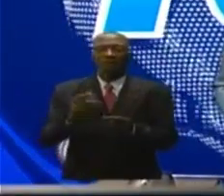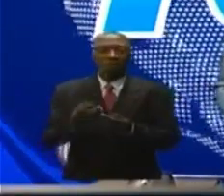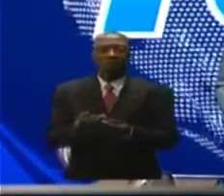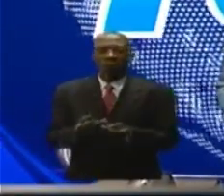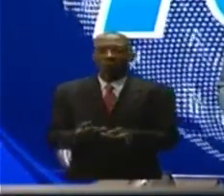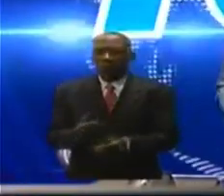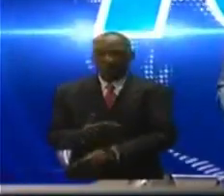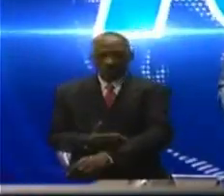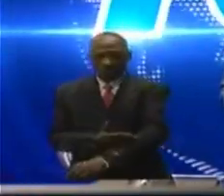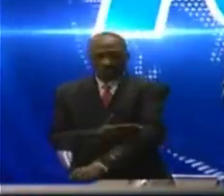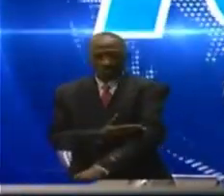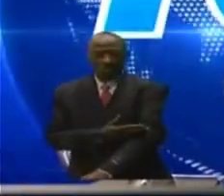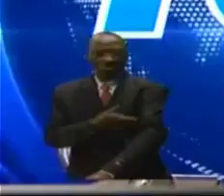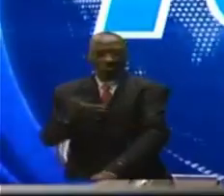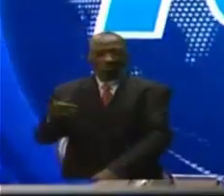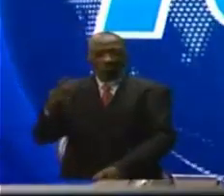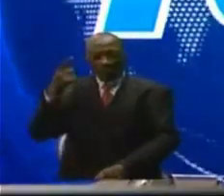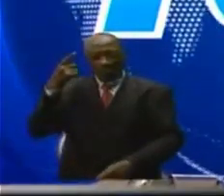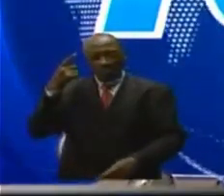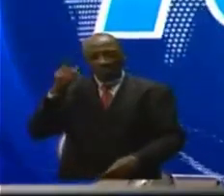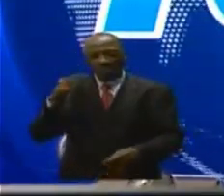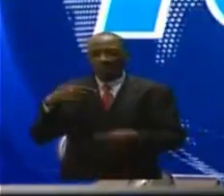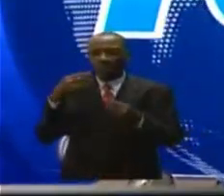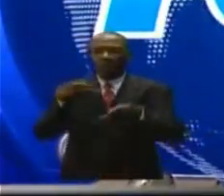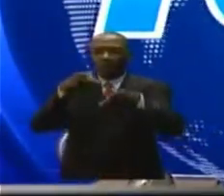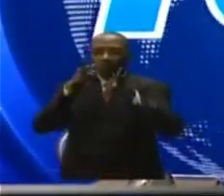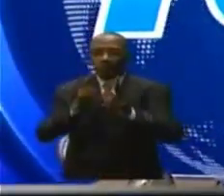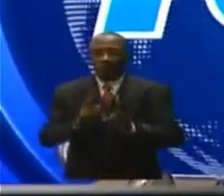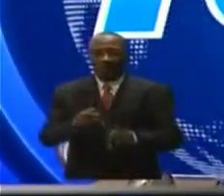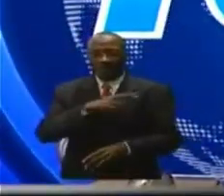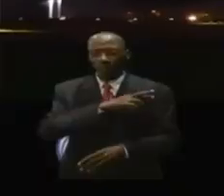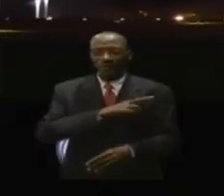Congrès mondial de réveil spirituel. Pierrot Mbouissaïdi.